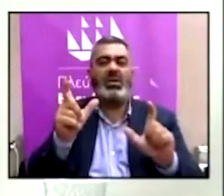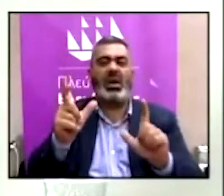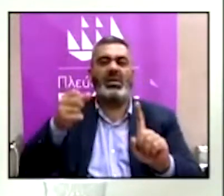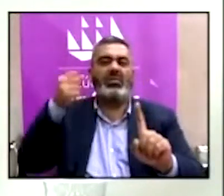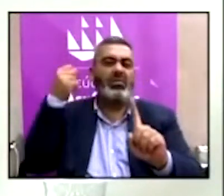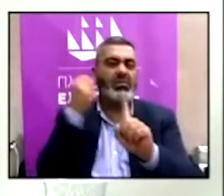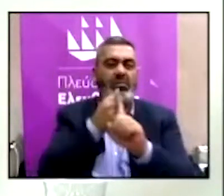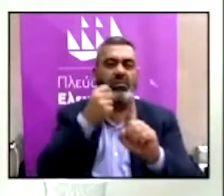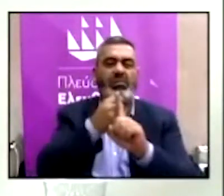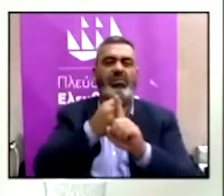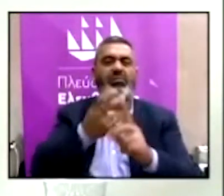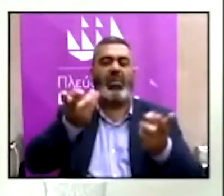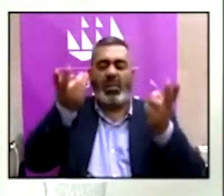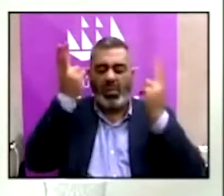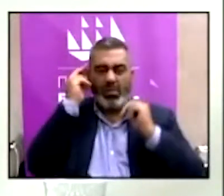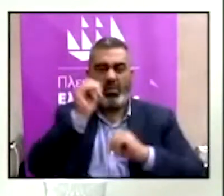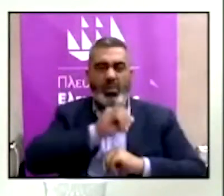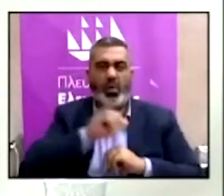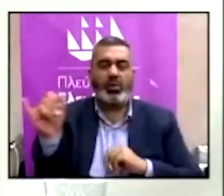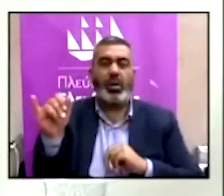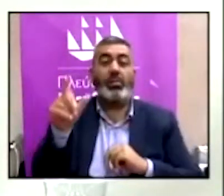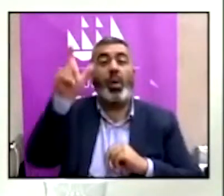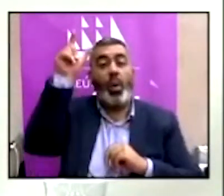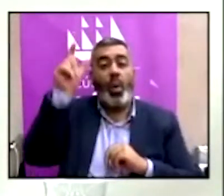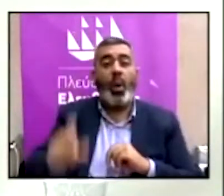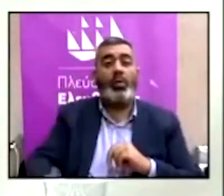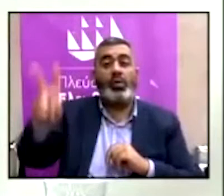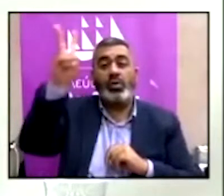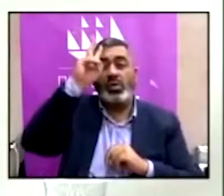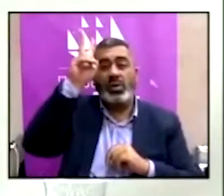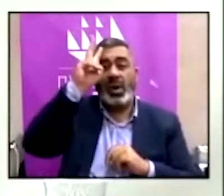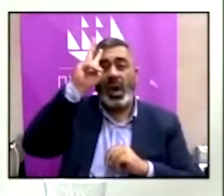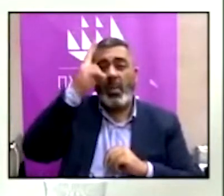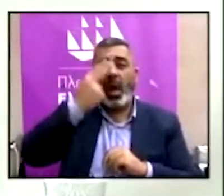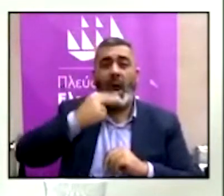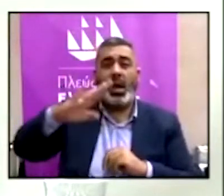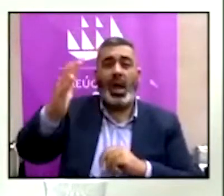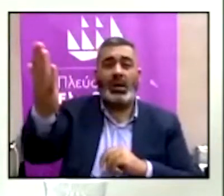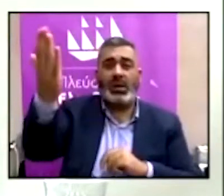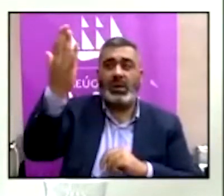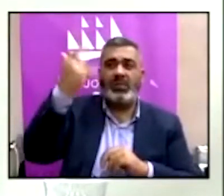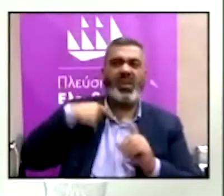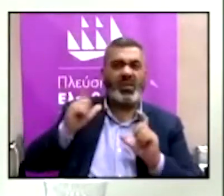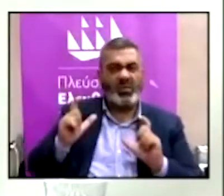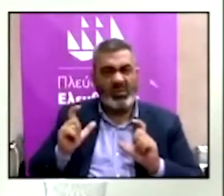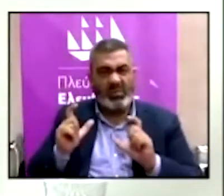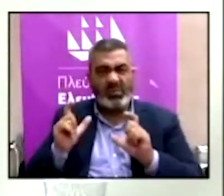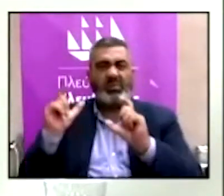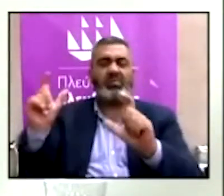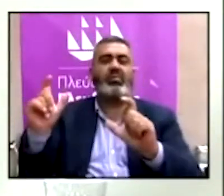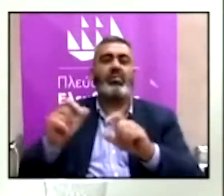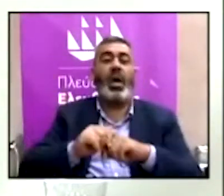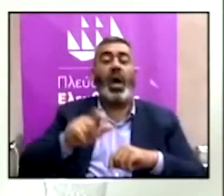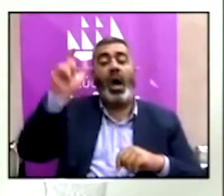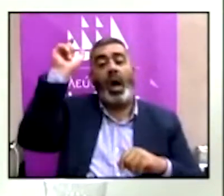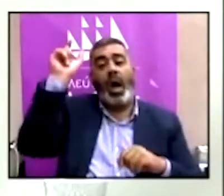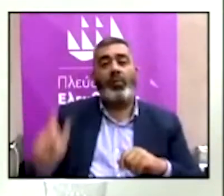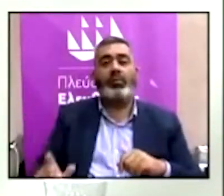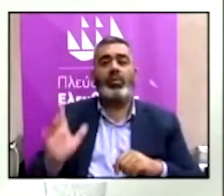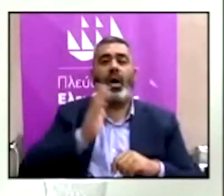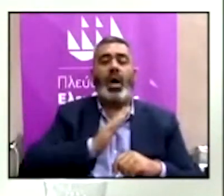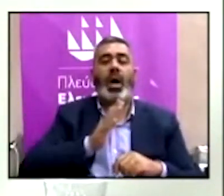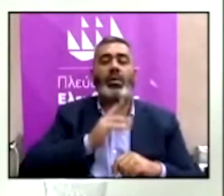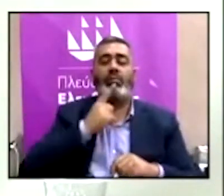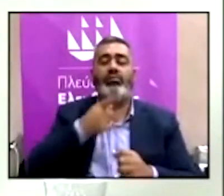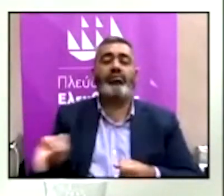που αντιστάθηκε κατά της γερμανικής βότας και του ναζιστικού ζυγού και άλλος ένας άνθρωπος που έφυγε